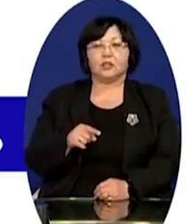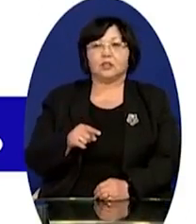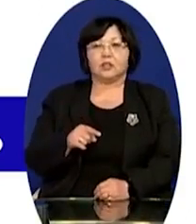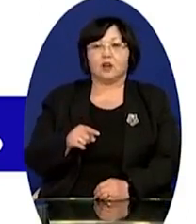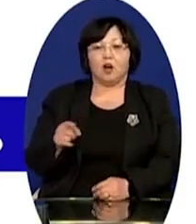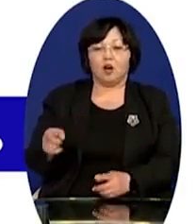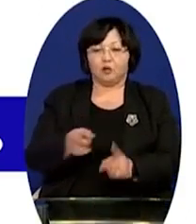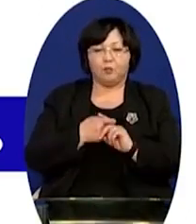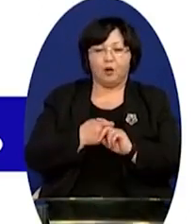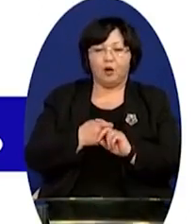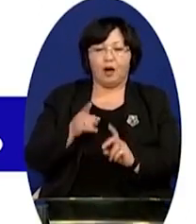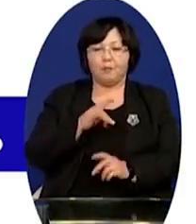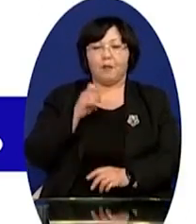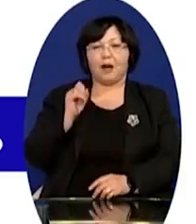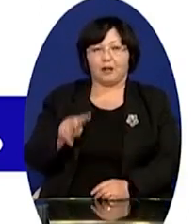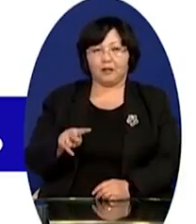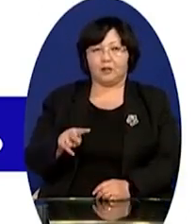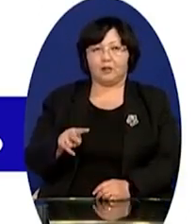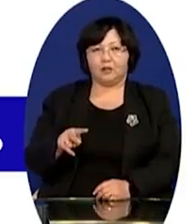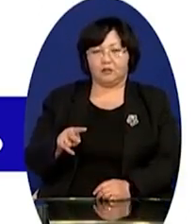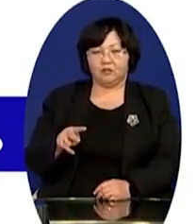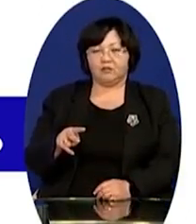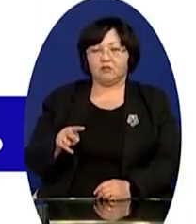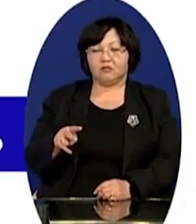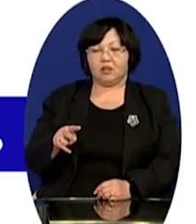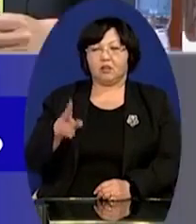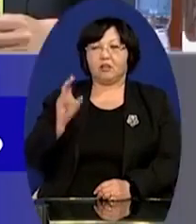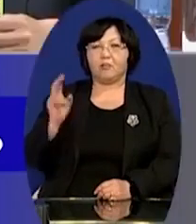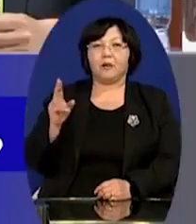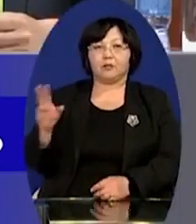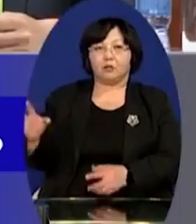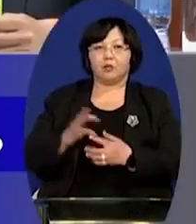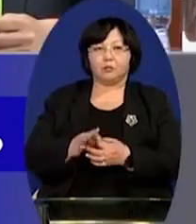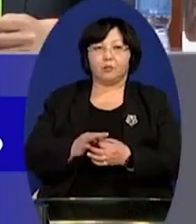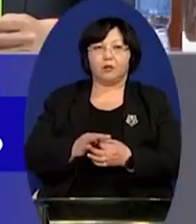Хүмүүсийн хамаарлын хүхэ этгээдтэй хамтарсан компани та эзэмшдэг үү?